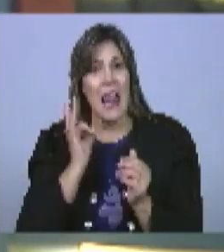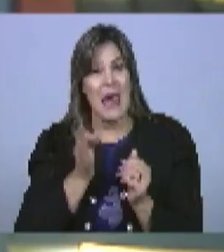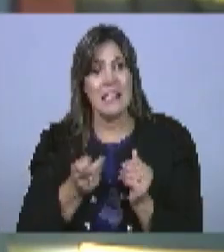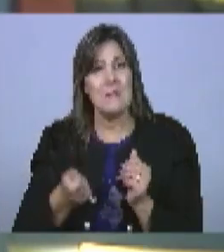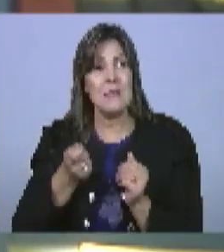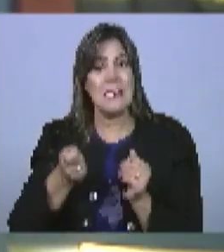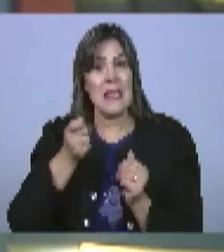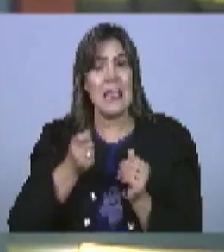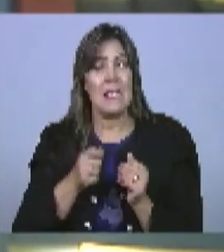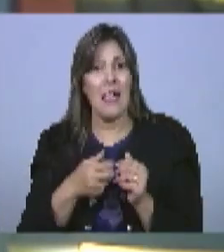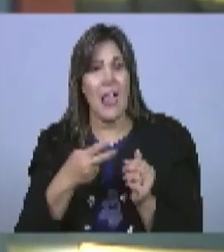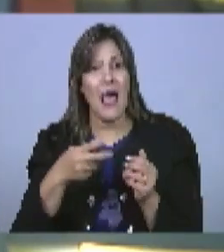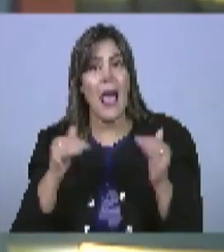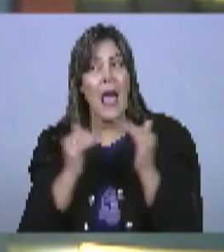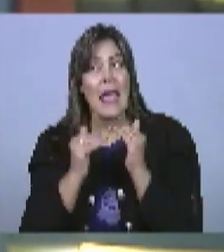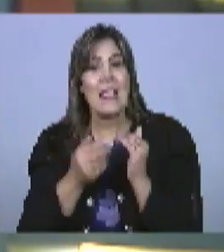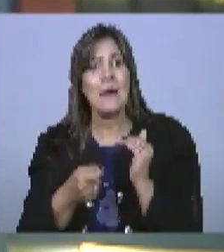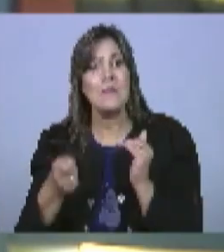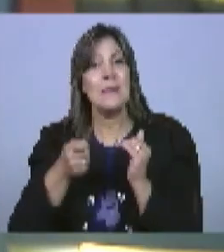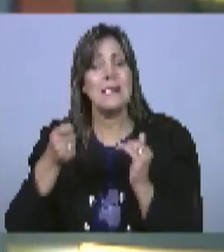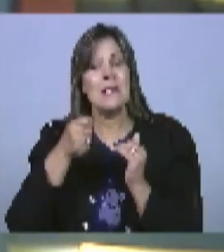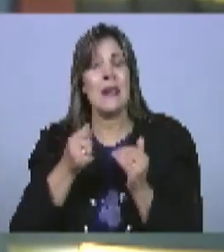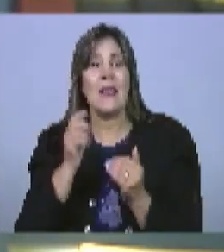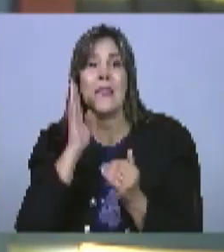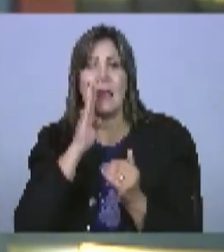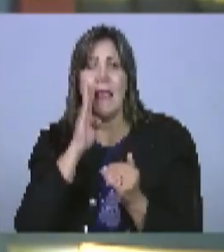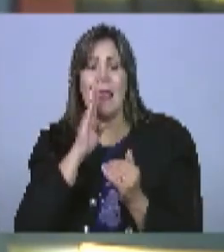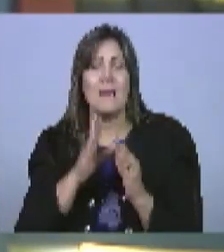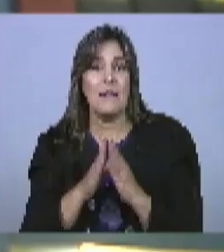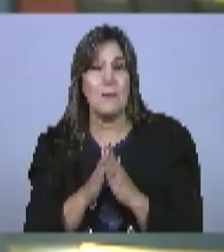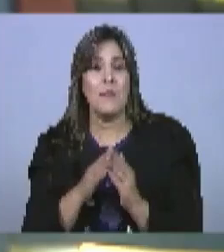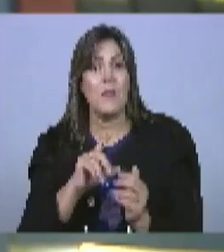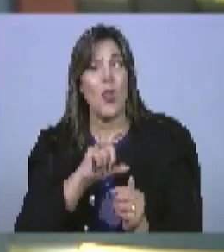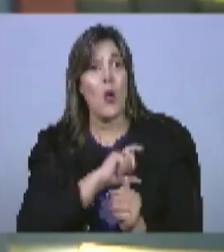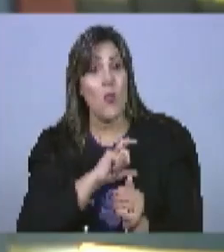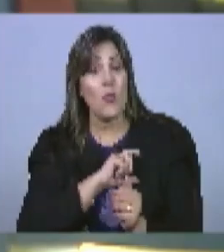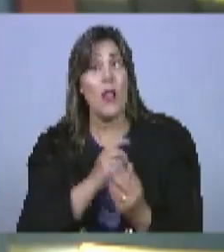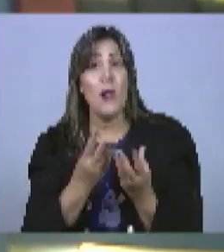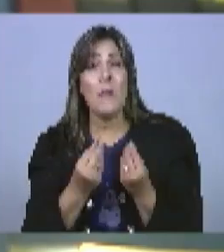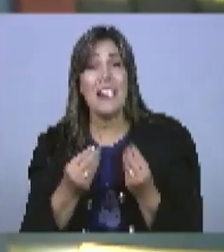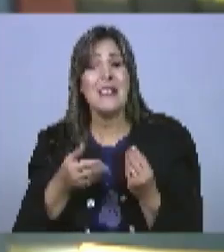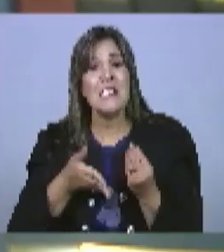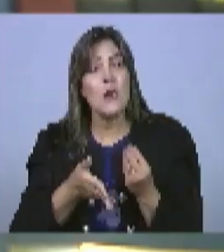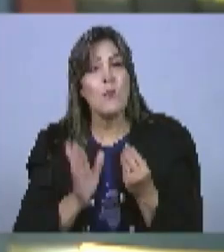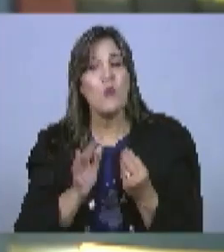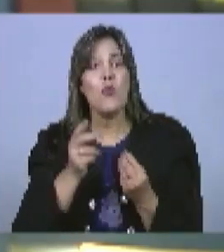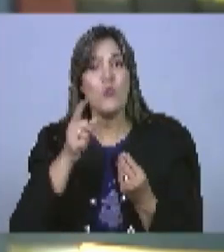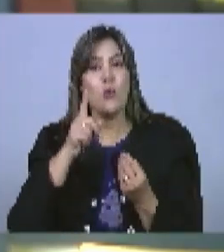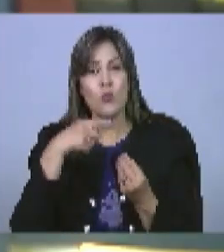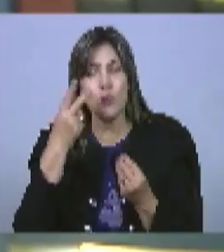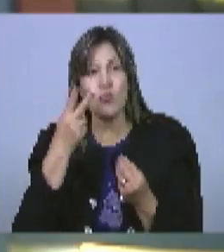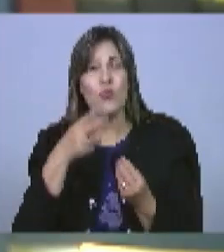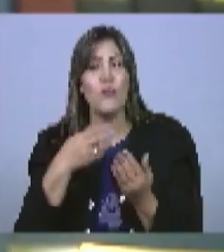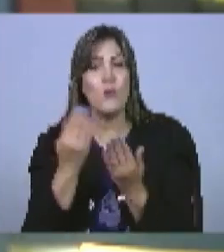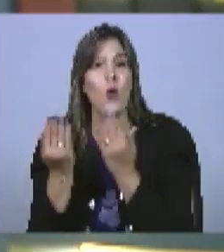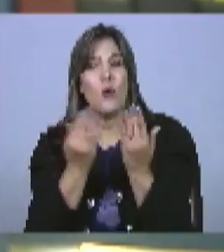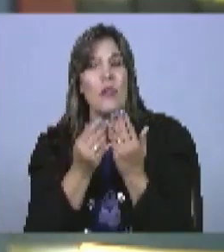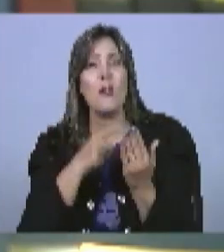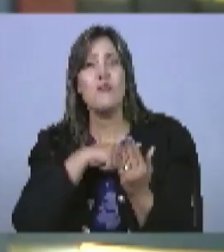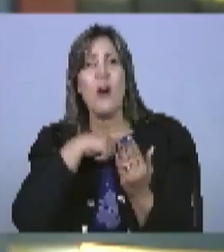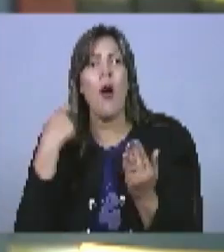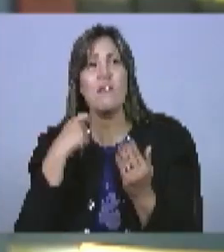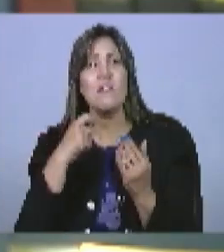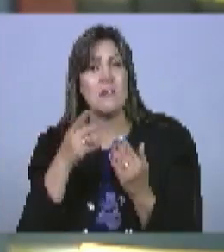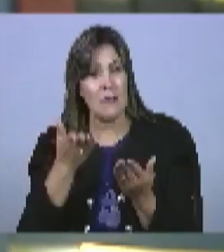واظن ان قطاع كبير جدا من الطلبه بيروح السنه ناتر ويدور على الدروس خصوصيه وحتى ال 118